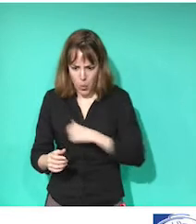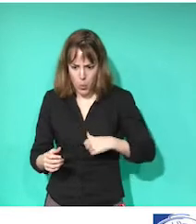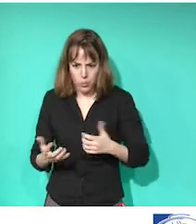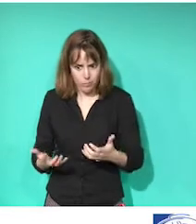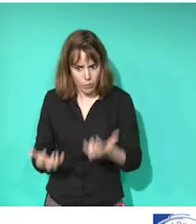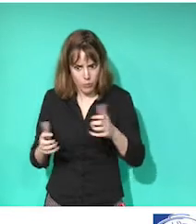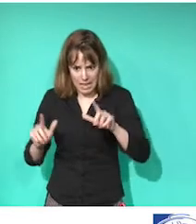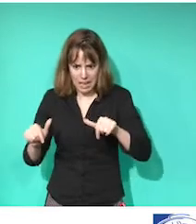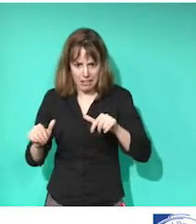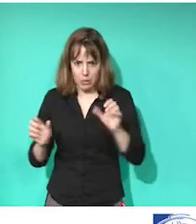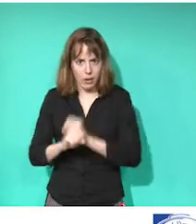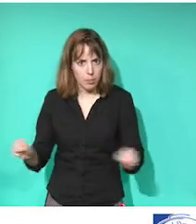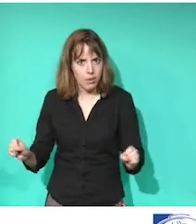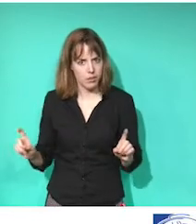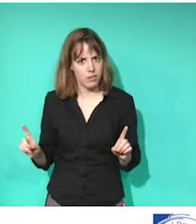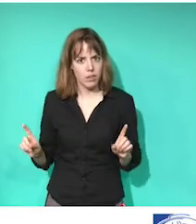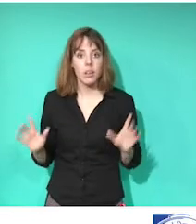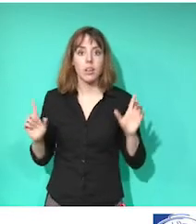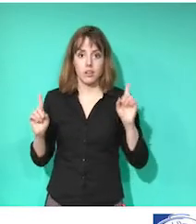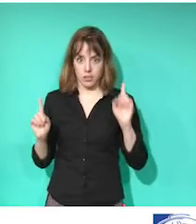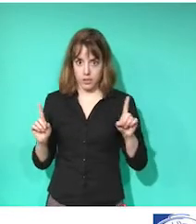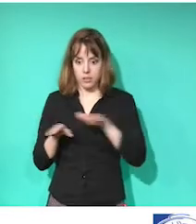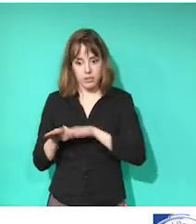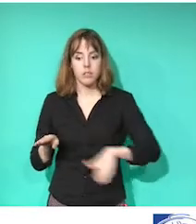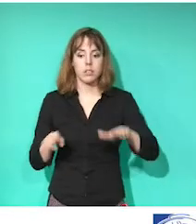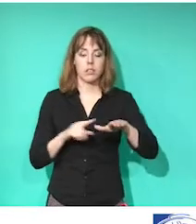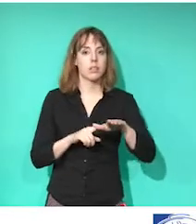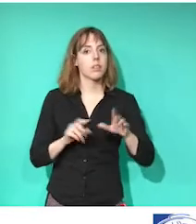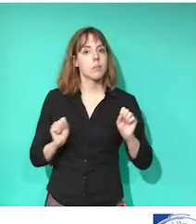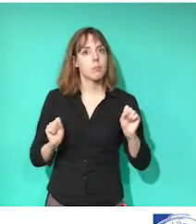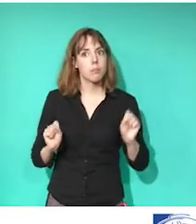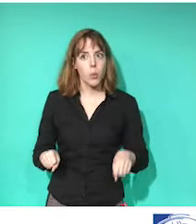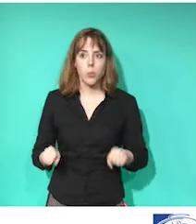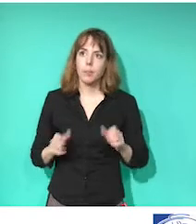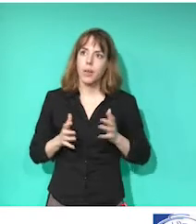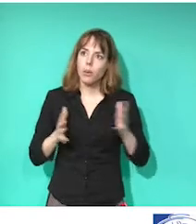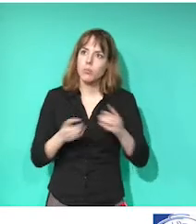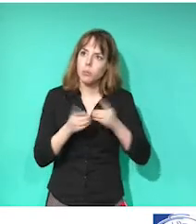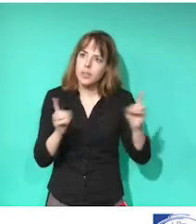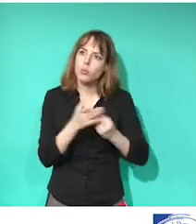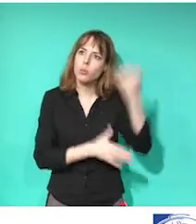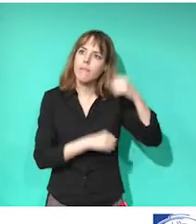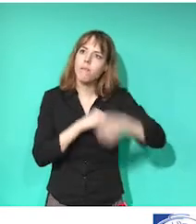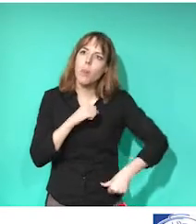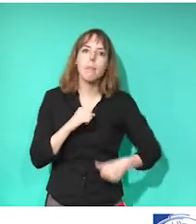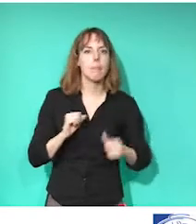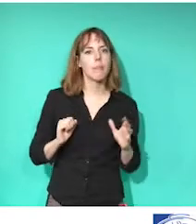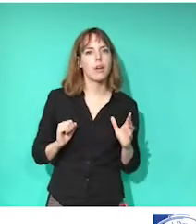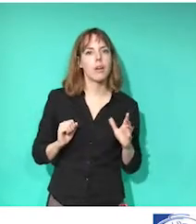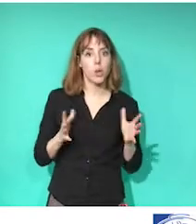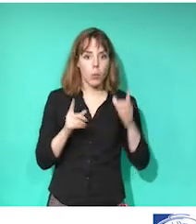c'est formidable. Mais en même temps, qui montre qu'il y a peut-être une forme nouvelle d'engagement démocratique, une forme nouvelle